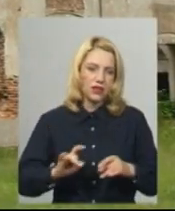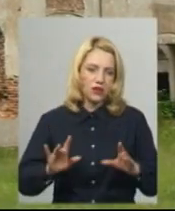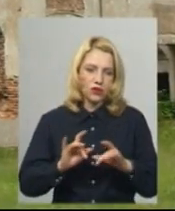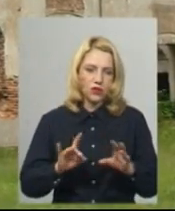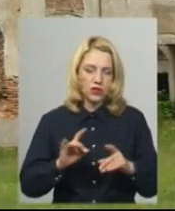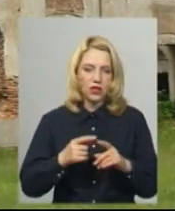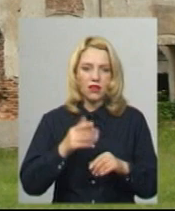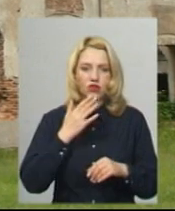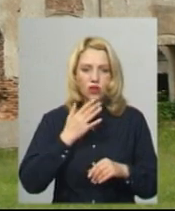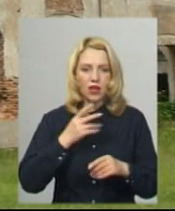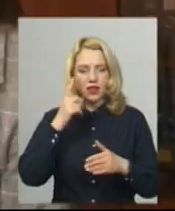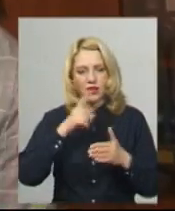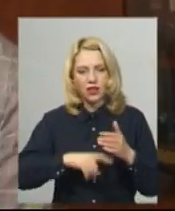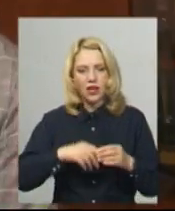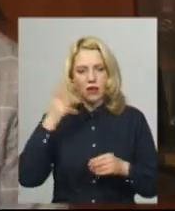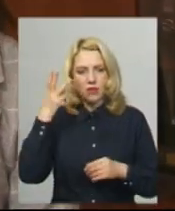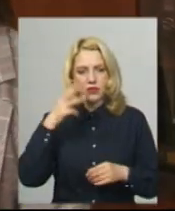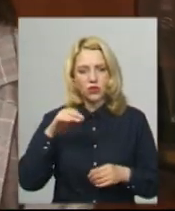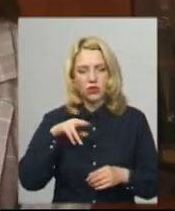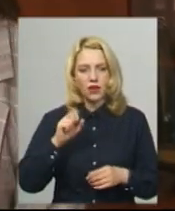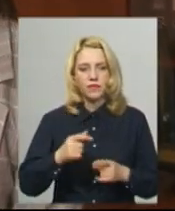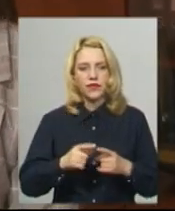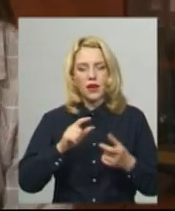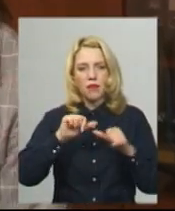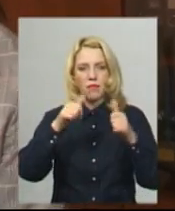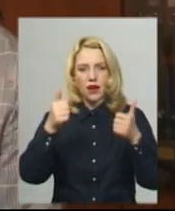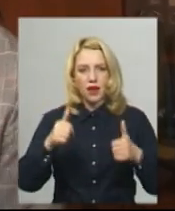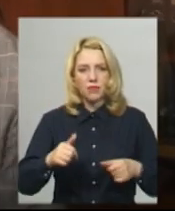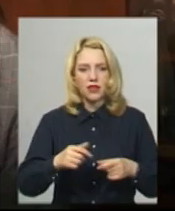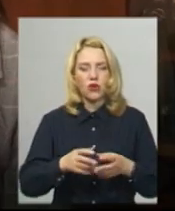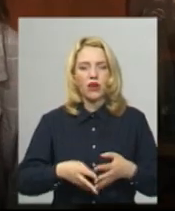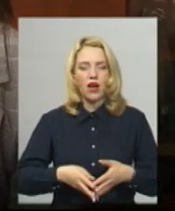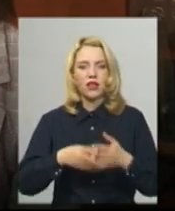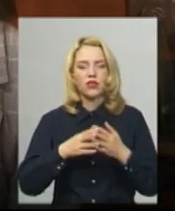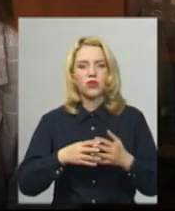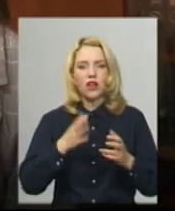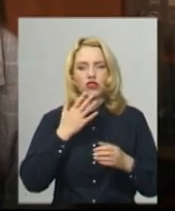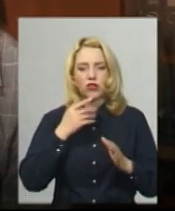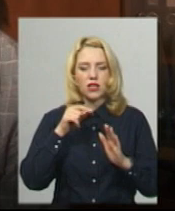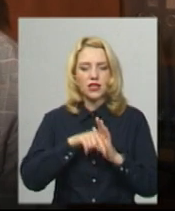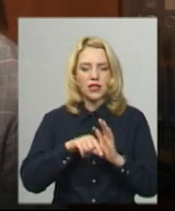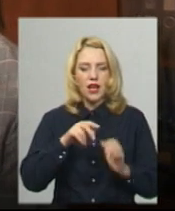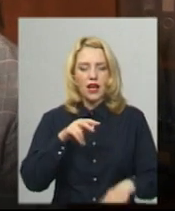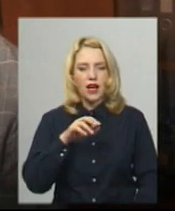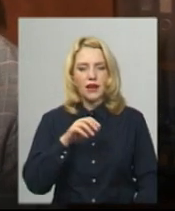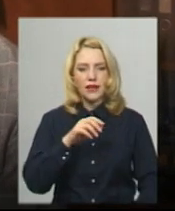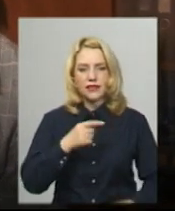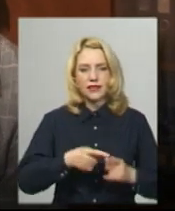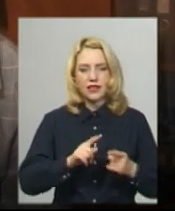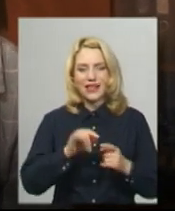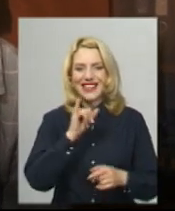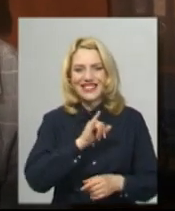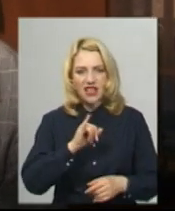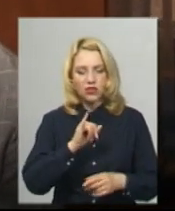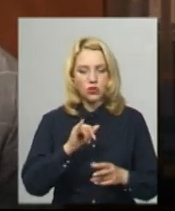культури, національності та релігії Хмельницької ОДА. Пам'ятка архітектури національного значення Палац Сангушки в місті Ізяславі наразі